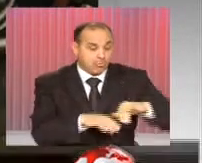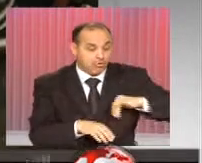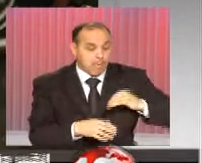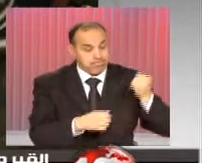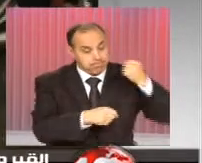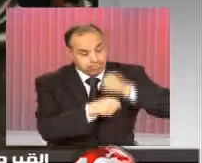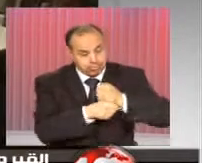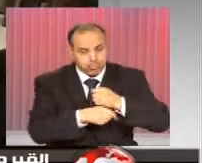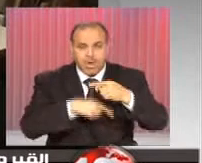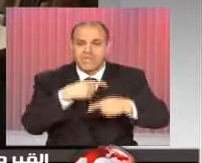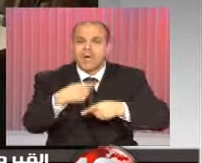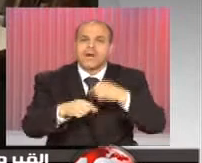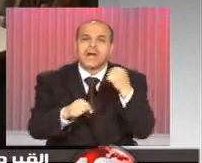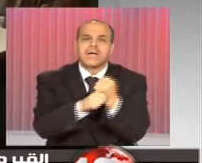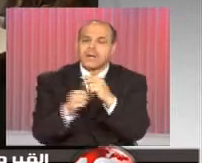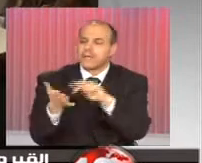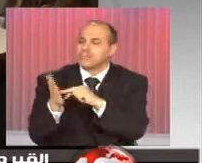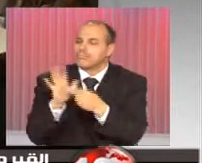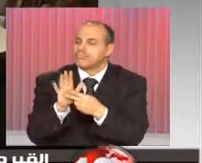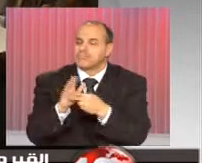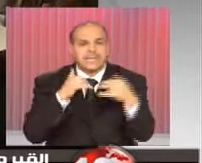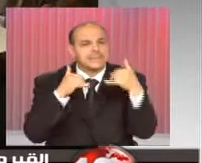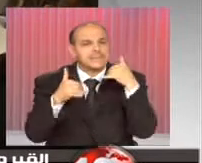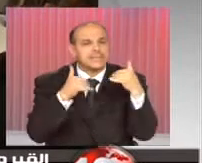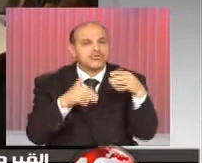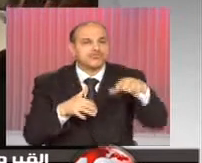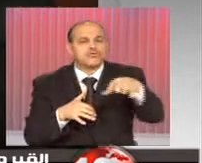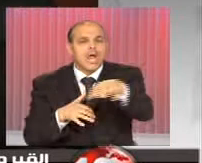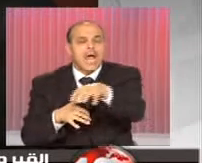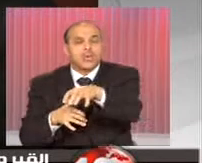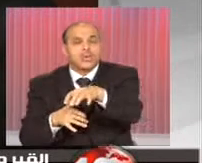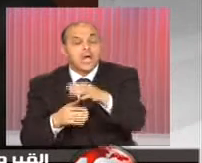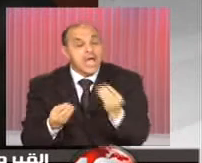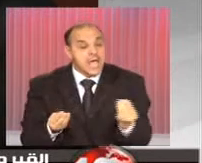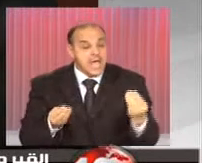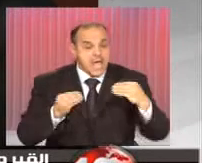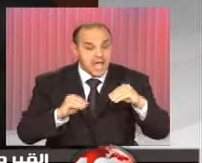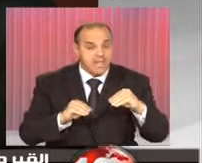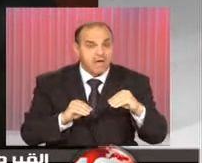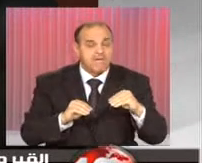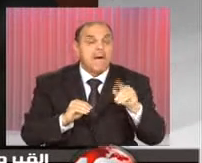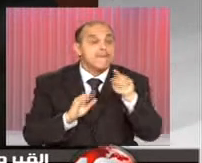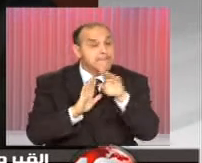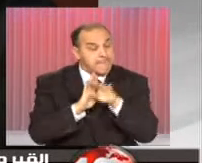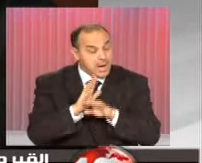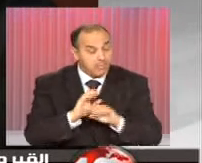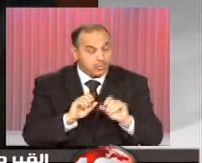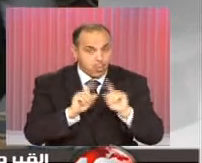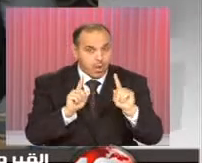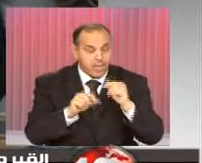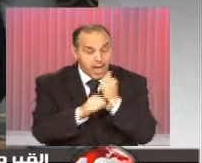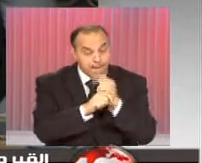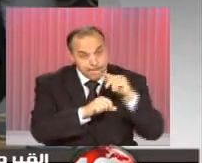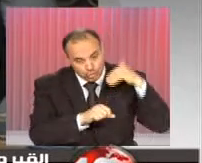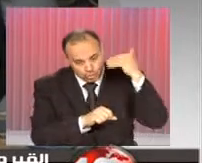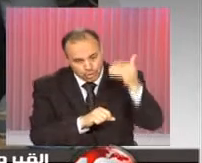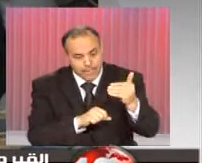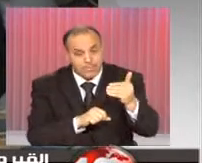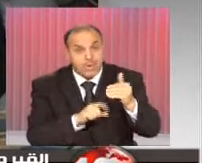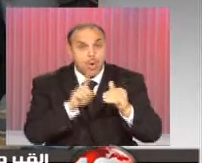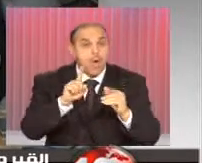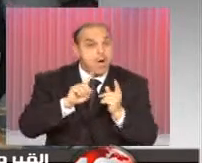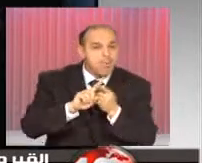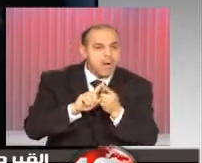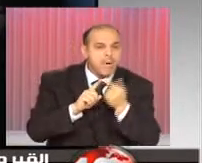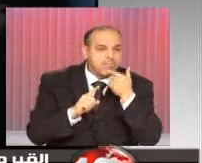شبان وتطوير استعمال تكنولوجيات الاتصال في الجهات إضافة إلى ضبط استراتيجية عمل للسنة الجارية هو أهم